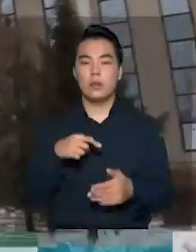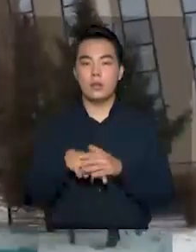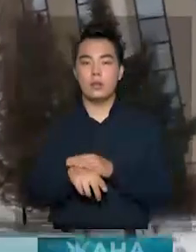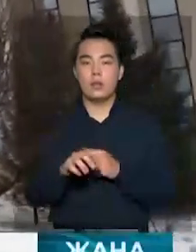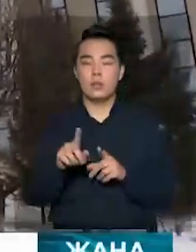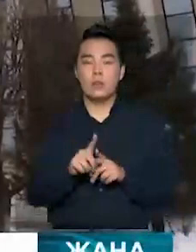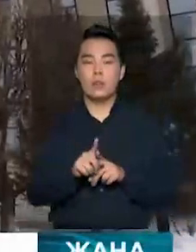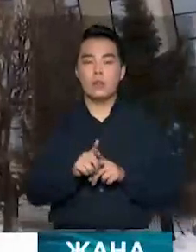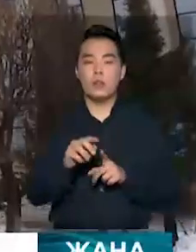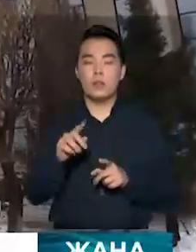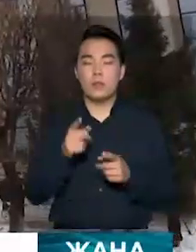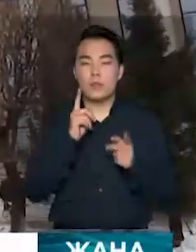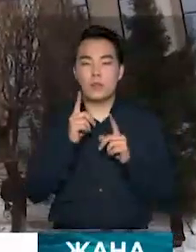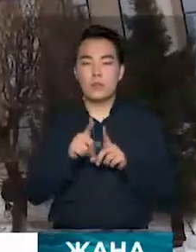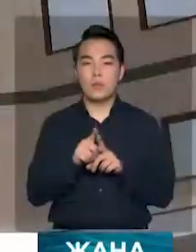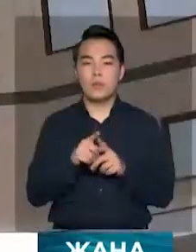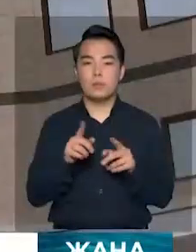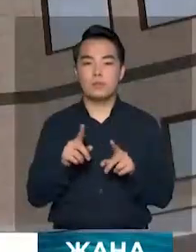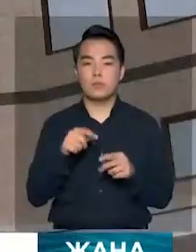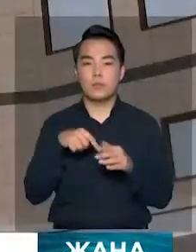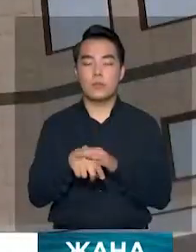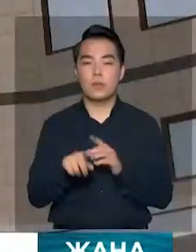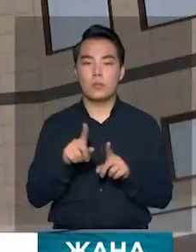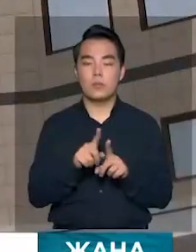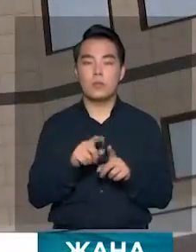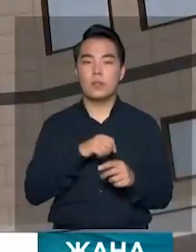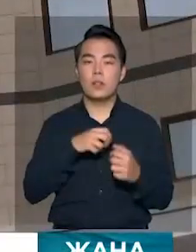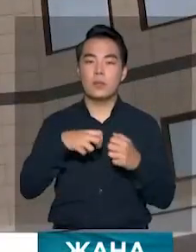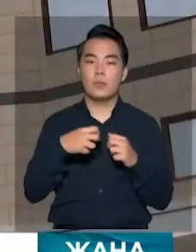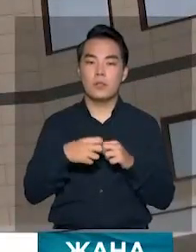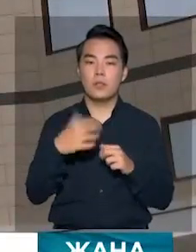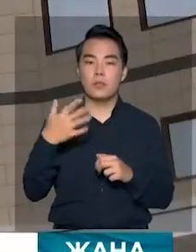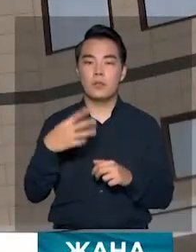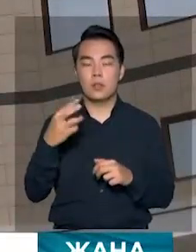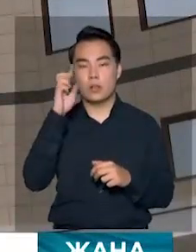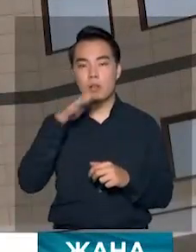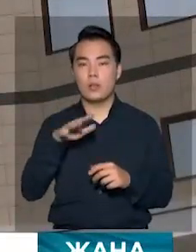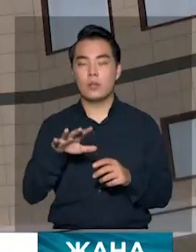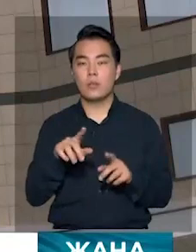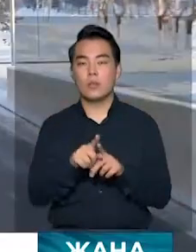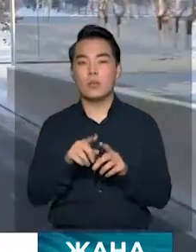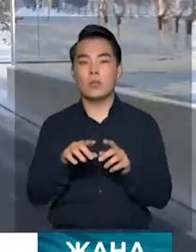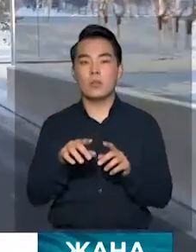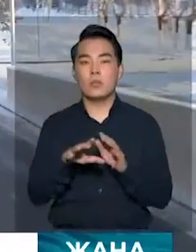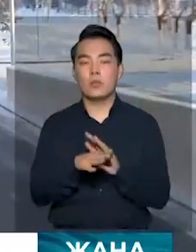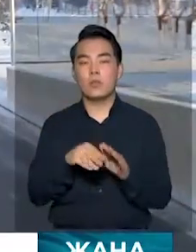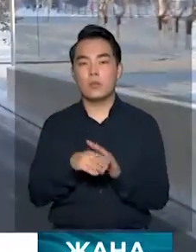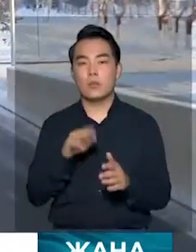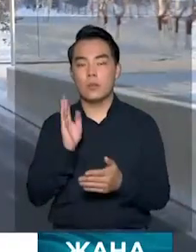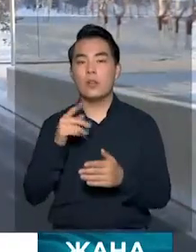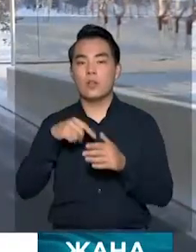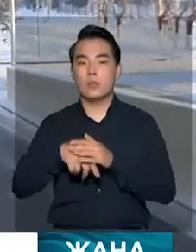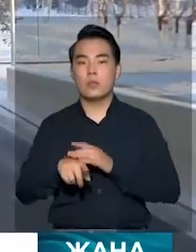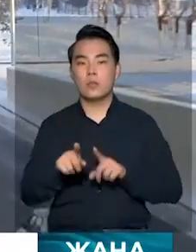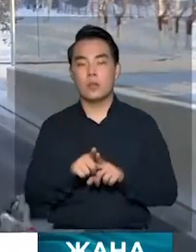Сондай ақ брифингте сайлауға әзірлік мәселесі талқыланды. Әлемнің 53 елінде 68 сайлау учаскісі бар, бірақ тек Украинадағы.